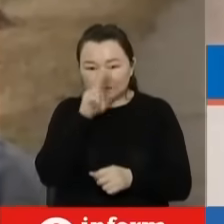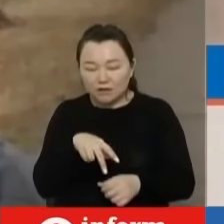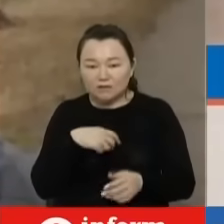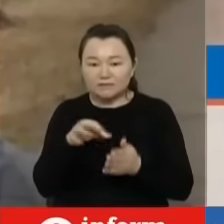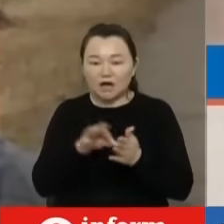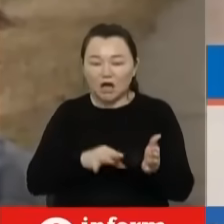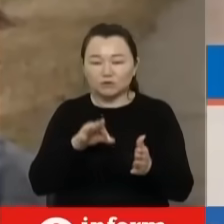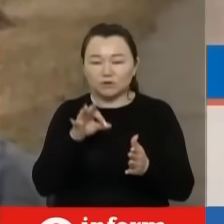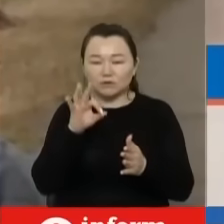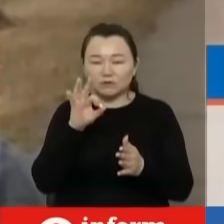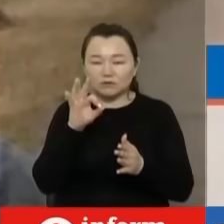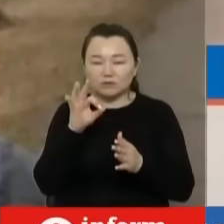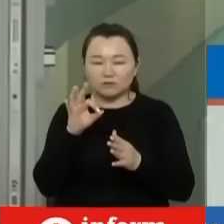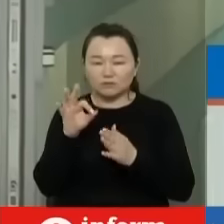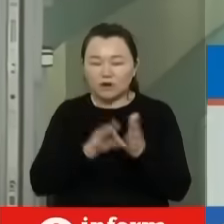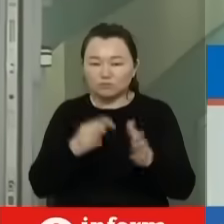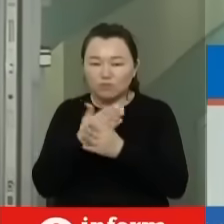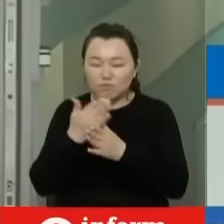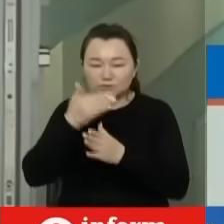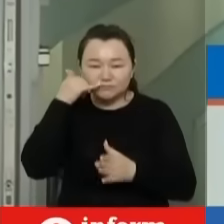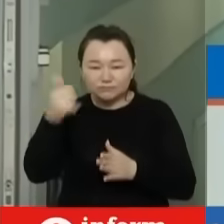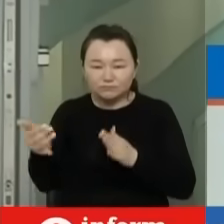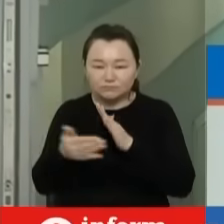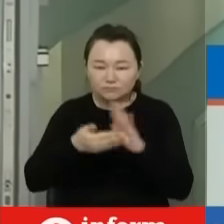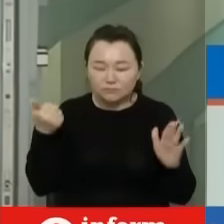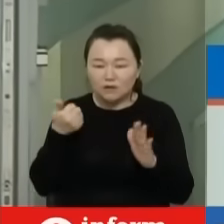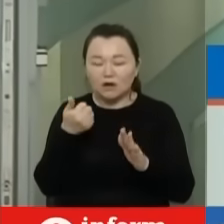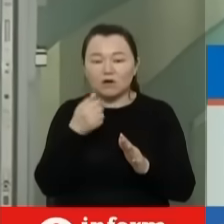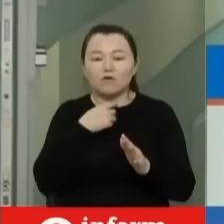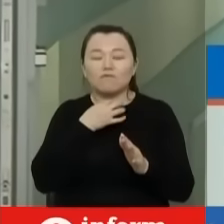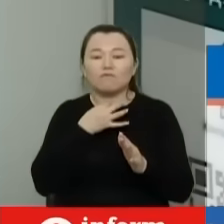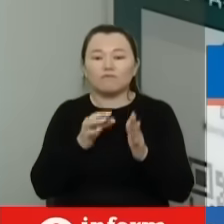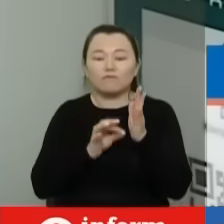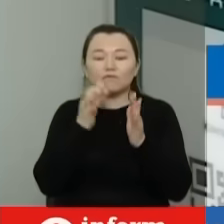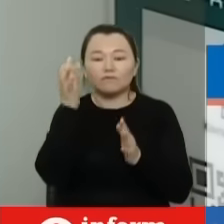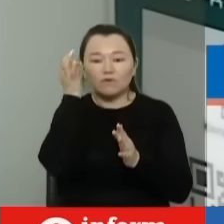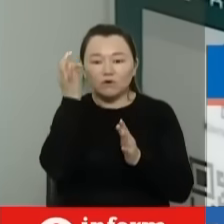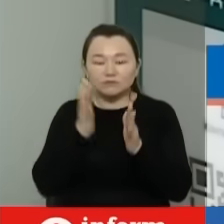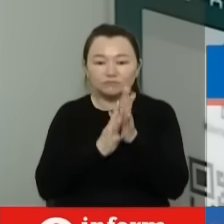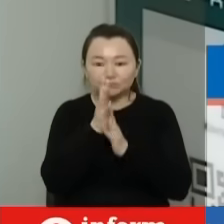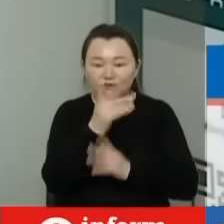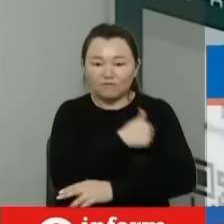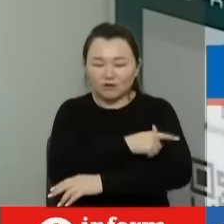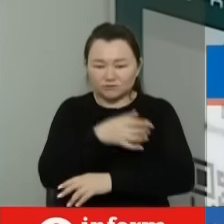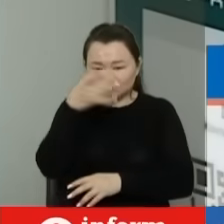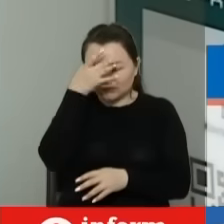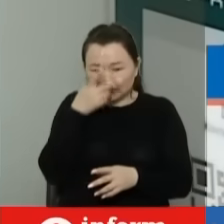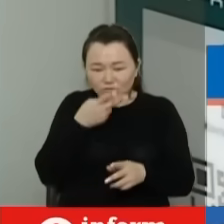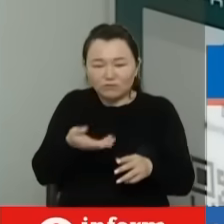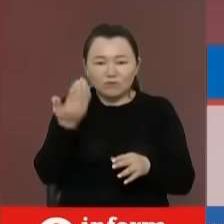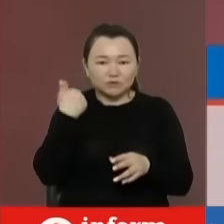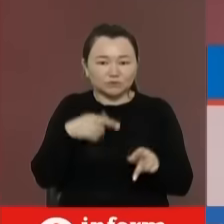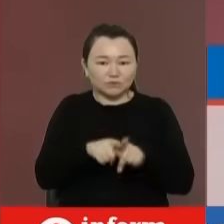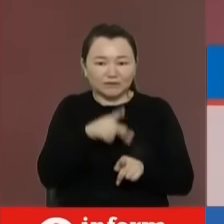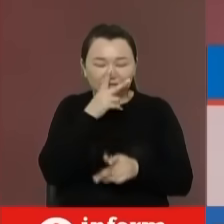бірден жәрдемге хабарластым. Ауыз қуысында өскен шашқа дәрігерлер де біраз бас қатырған. Бұрын соңды мұндайды көрмеген мамандар